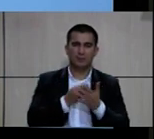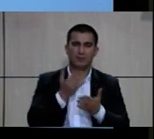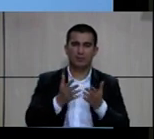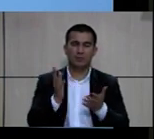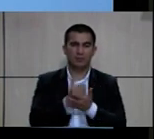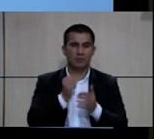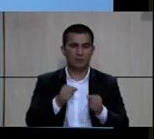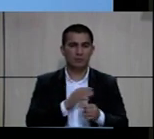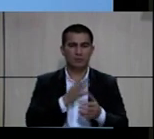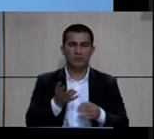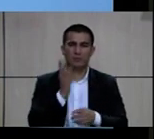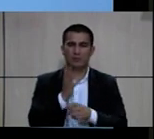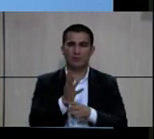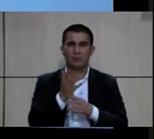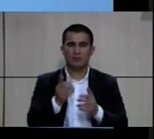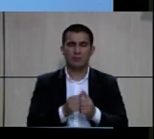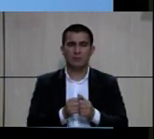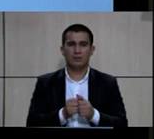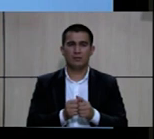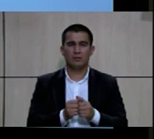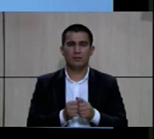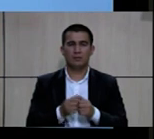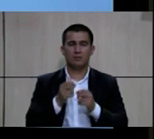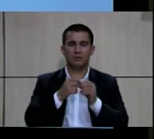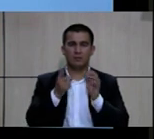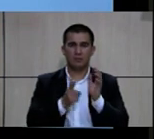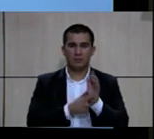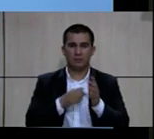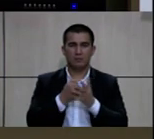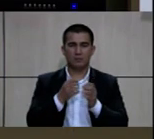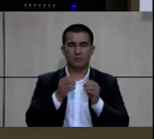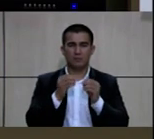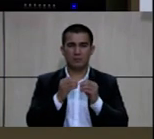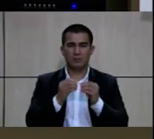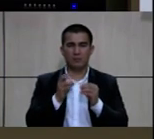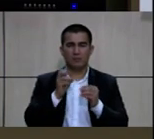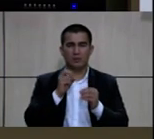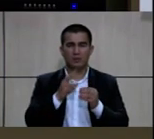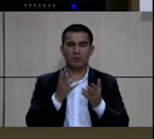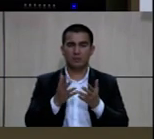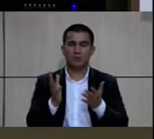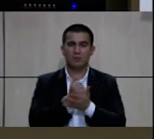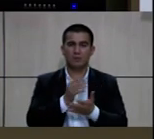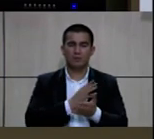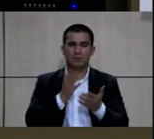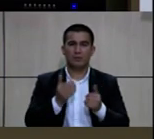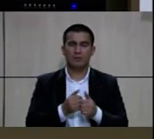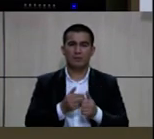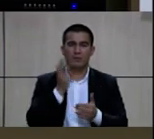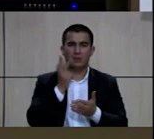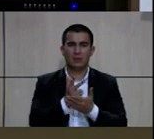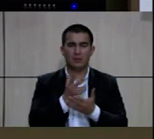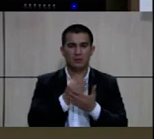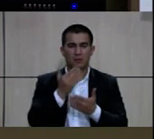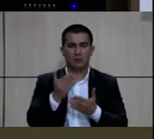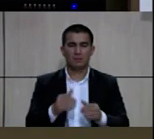topgan bo'lsangiz, 4 baho. 17 baldan 10 balgacha to'plagan bo'lsangiz, 3 baho.